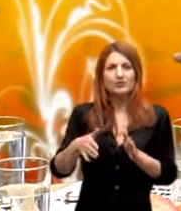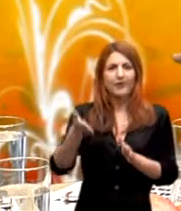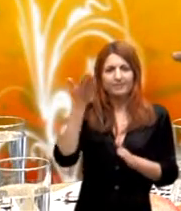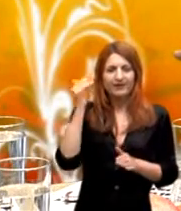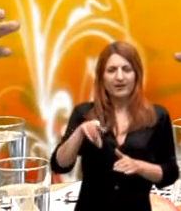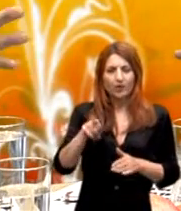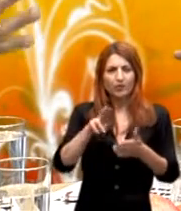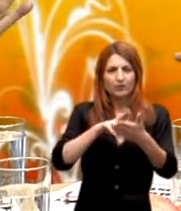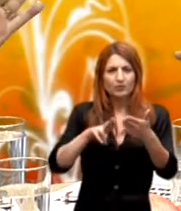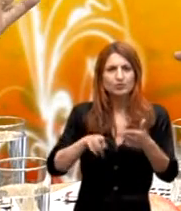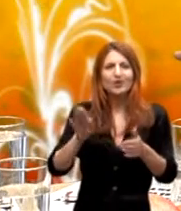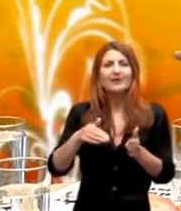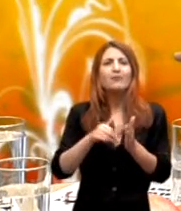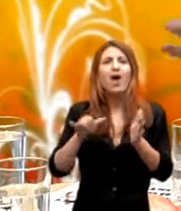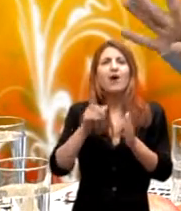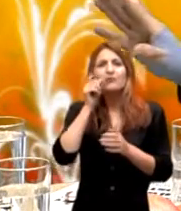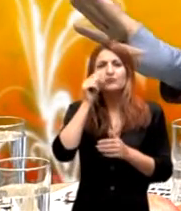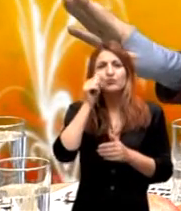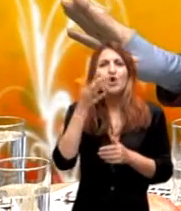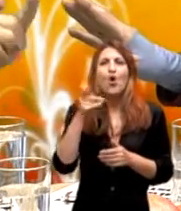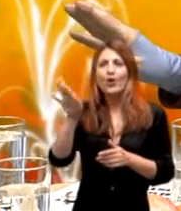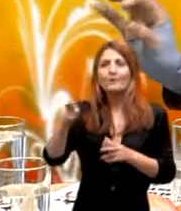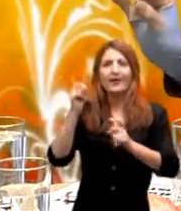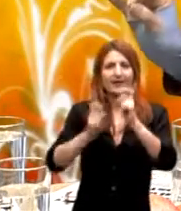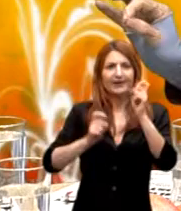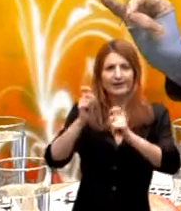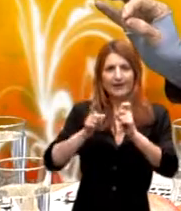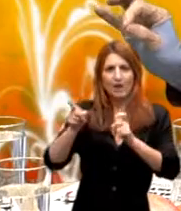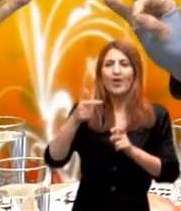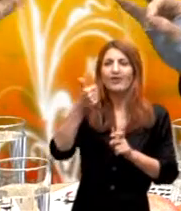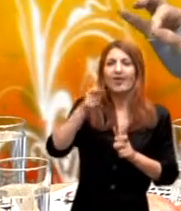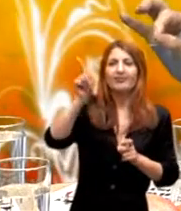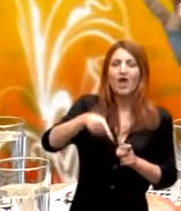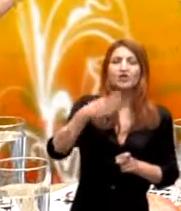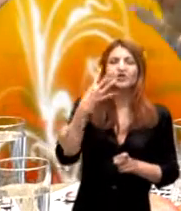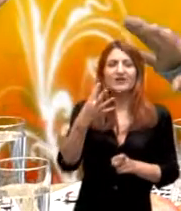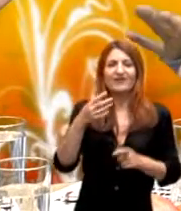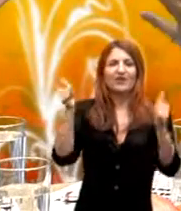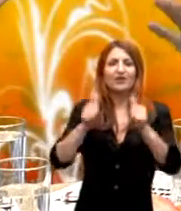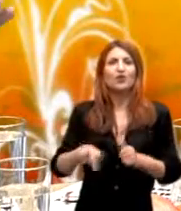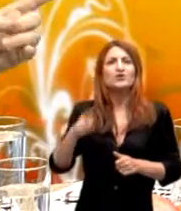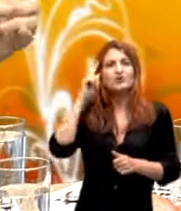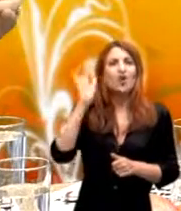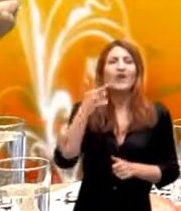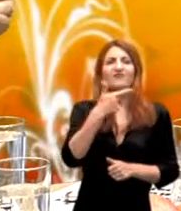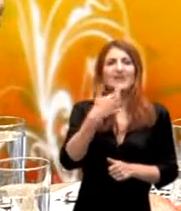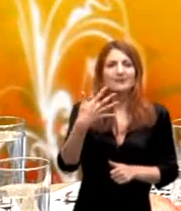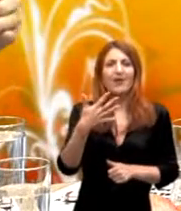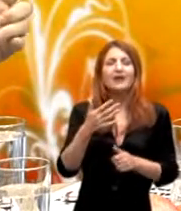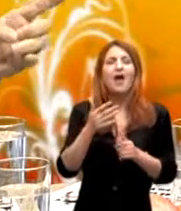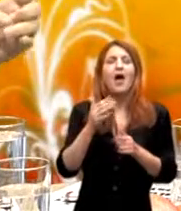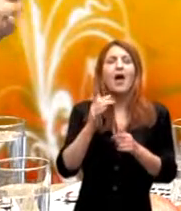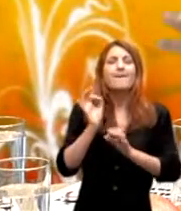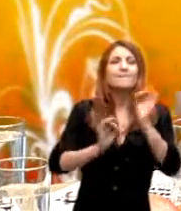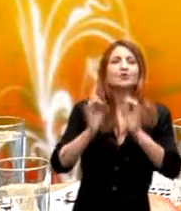čita, ovdje bi trebalo biti normalno muškarci, otprilike njihova težina je jedna četvrtina njegovog tijela. Znači, od oko 25%. Masne mase.